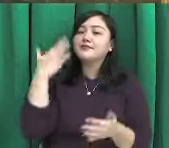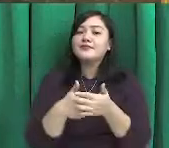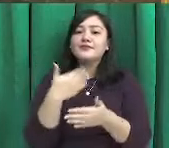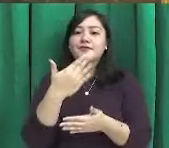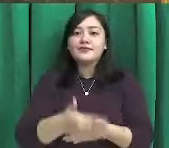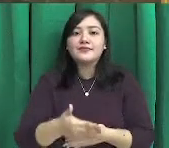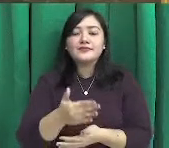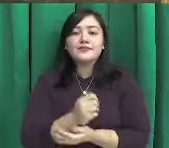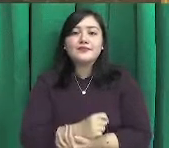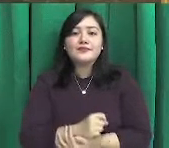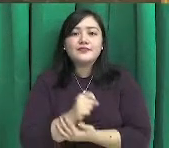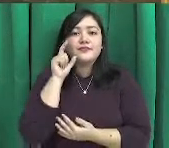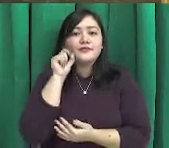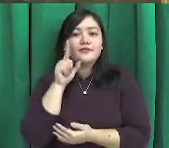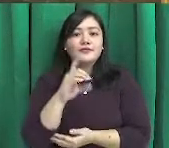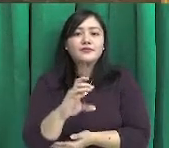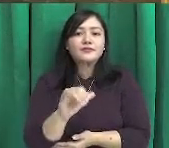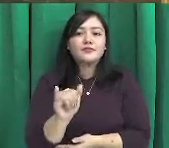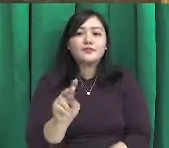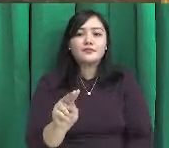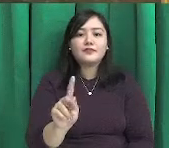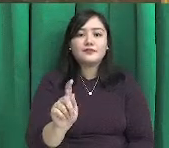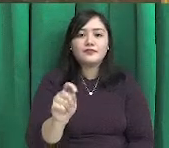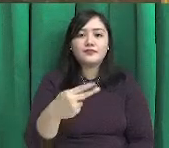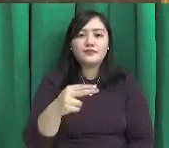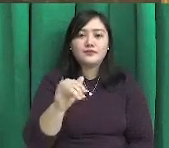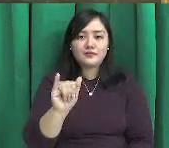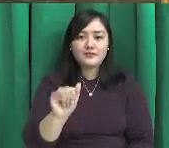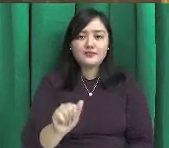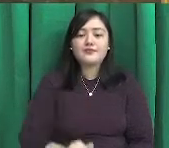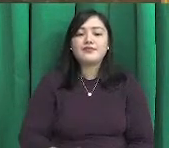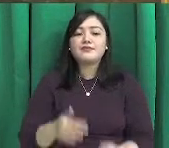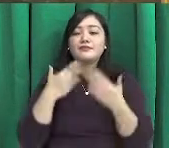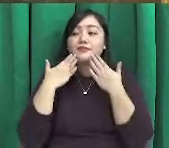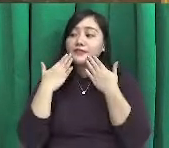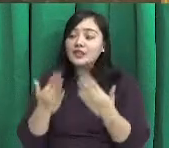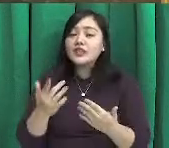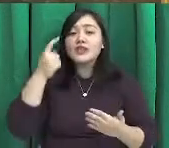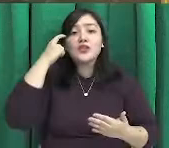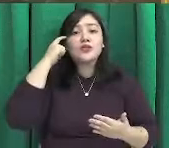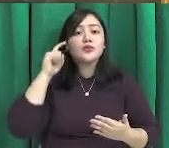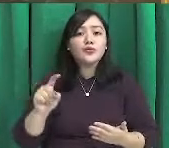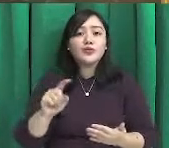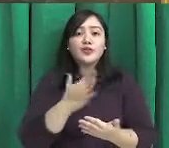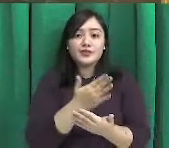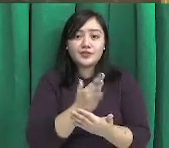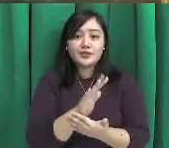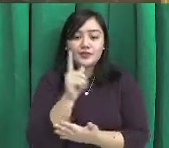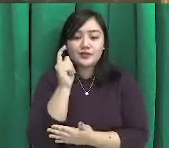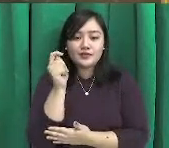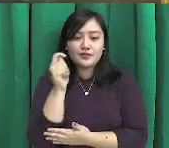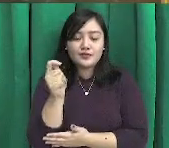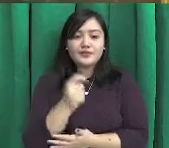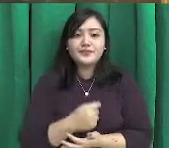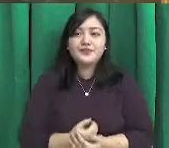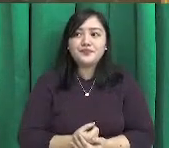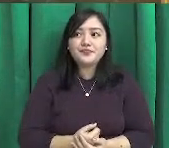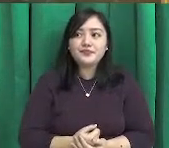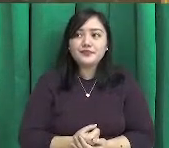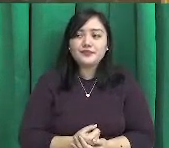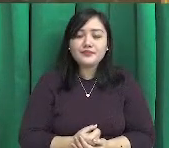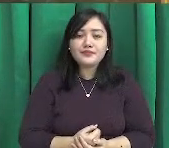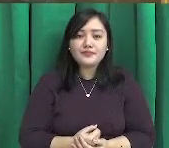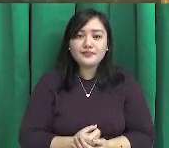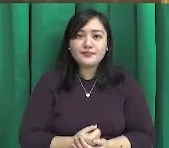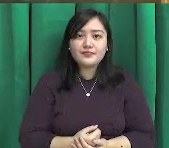co-host, Cynthia. Marami pong salamat sa naging pagpapahayag nyo. Sabi nga dito, napaka selfless